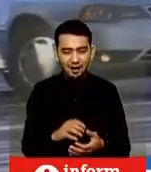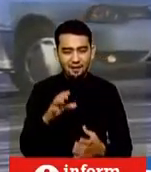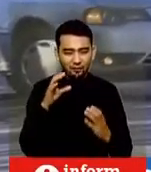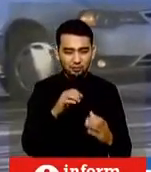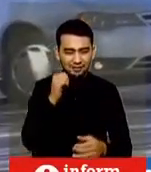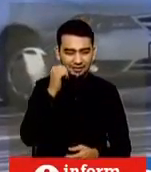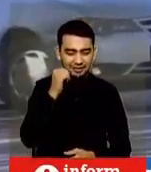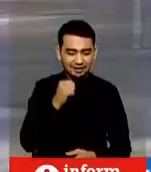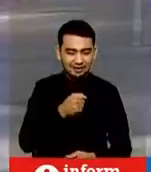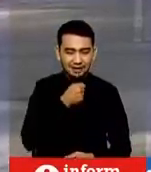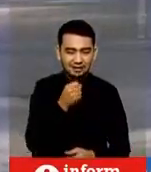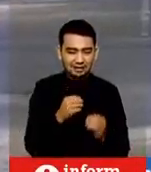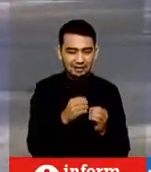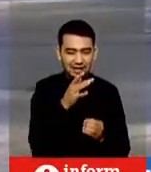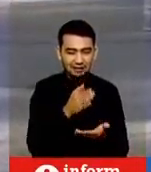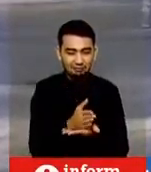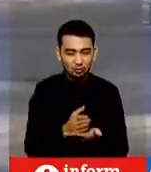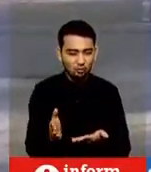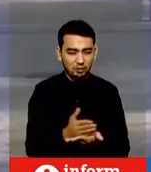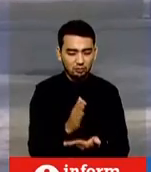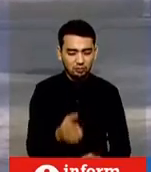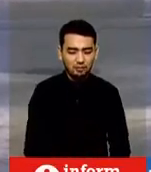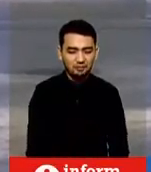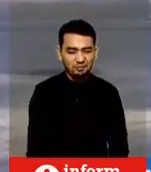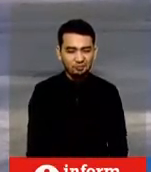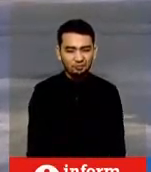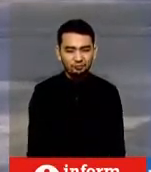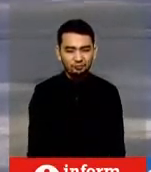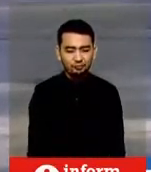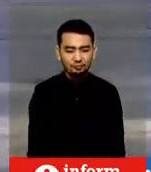старше 10 лет. Анастасия Новикова, Дагнан Дзиев, Абзал Турабеков, Информбюро.